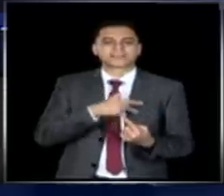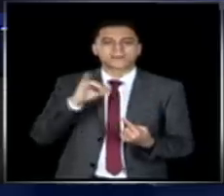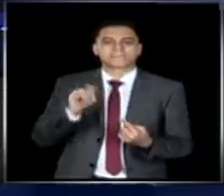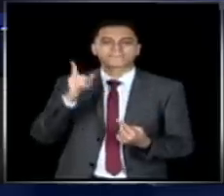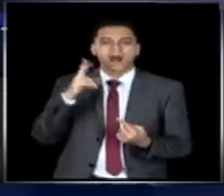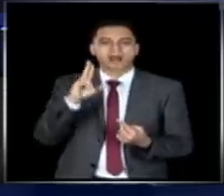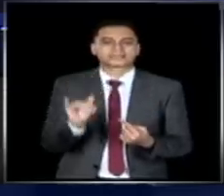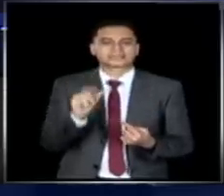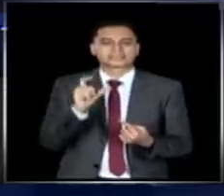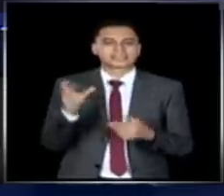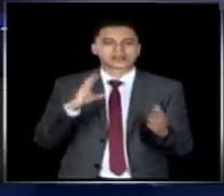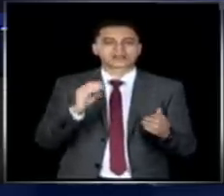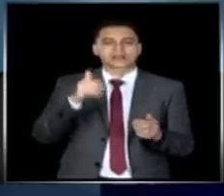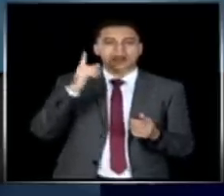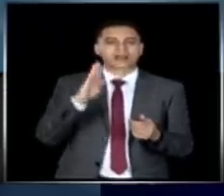مارتين غارسيا؟